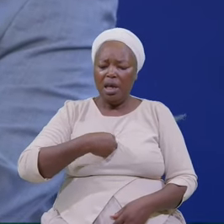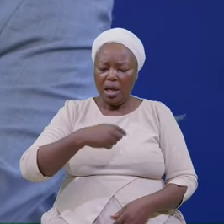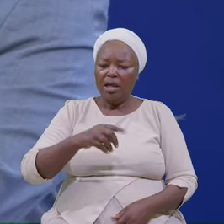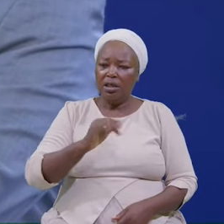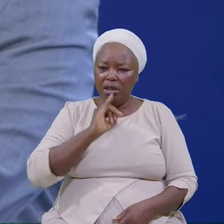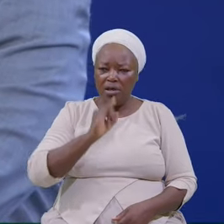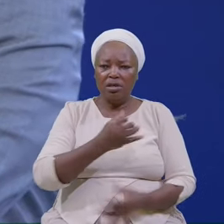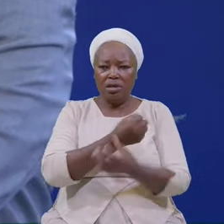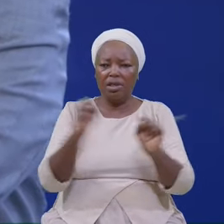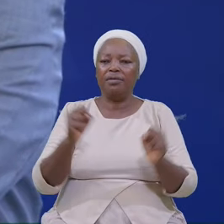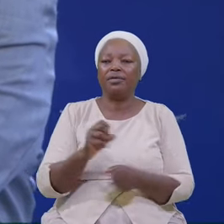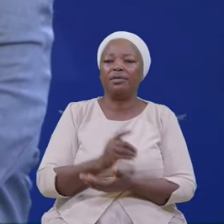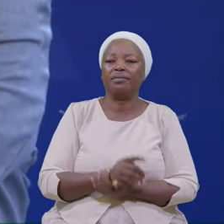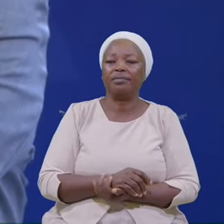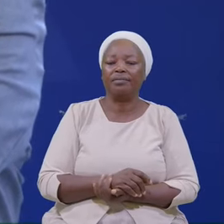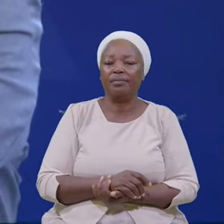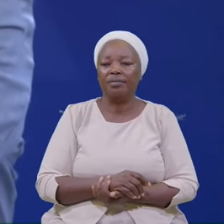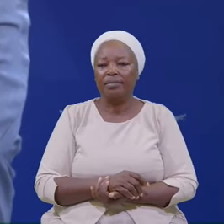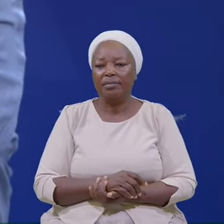Comme vous allez confesser parce que vous avez la foi de Christ